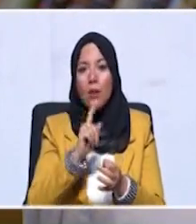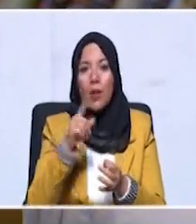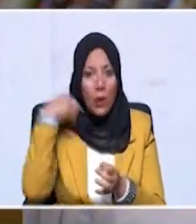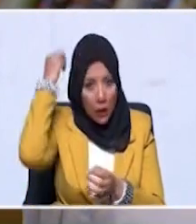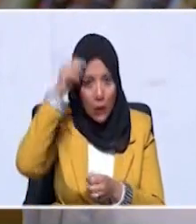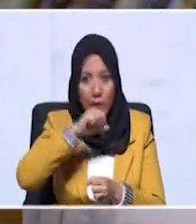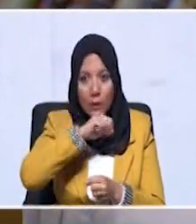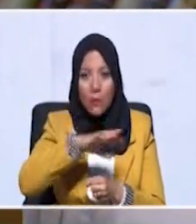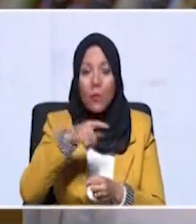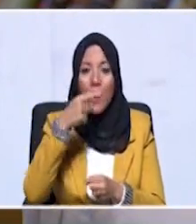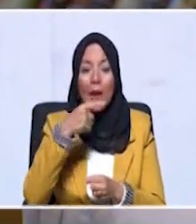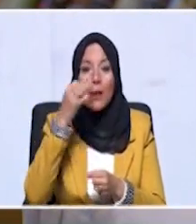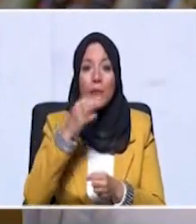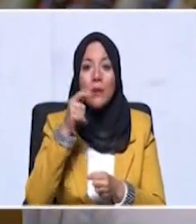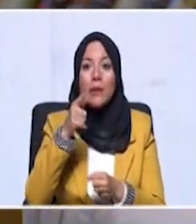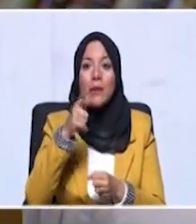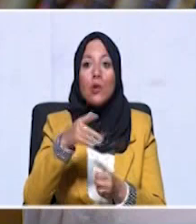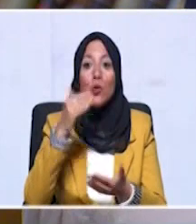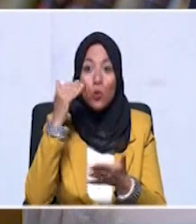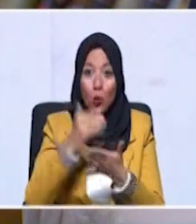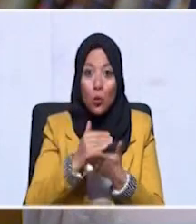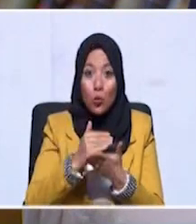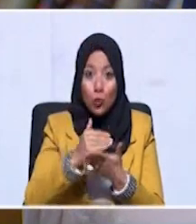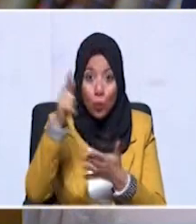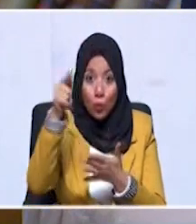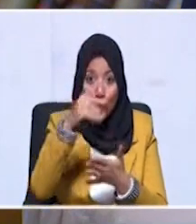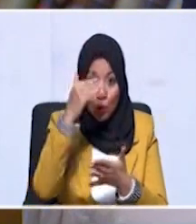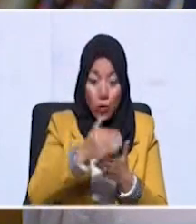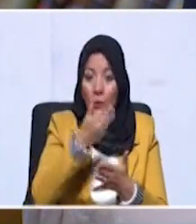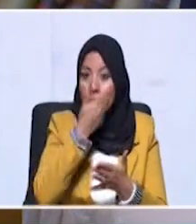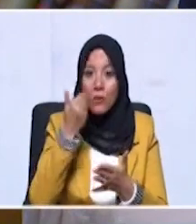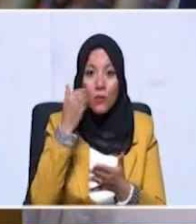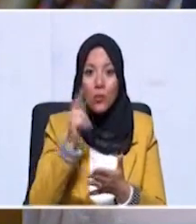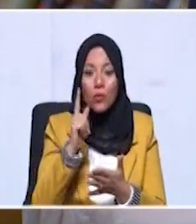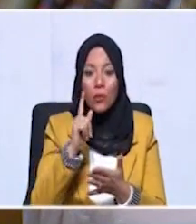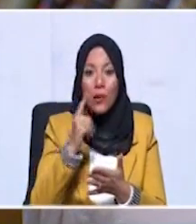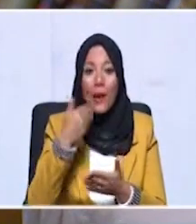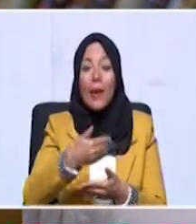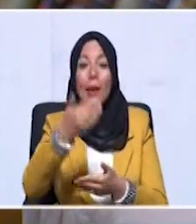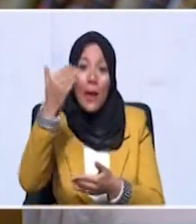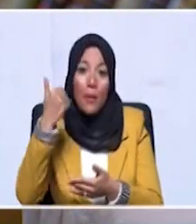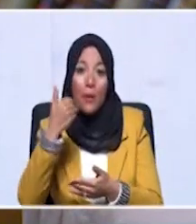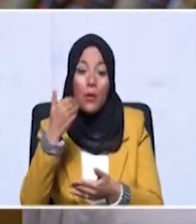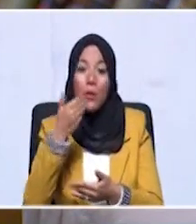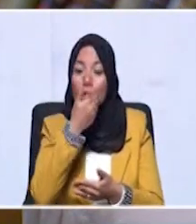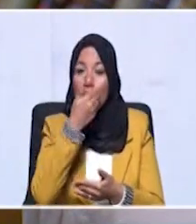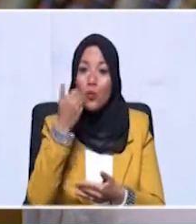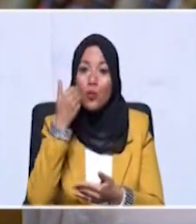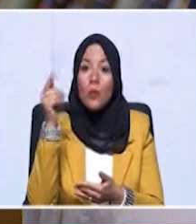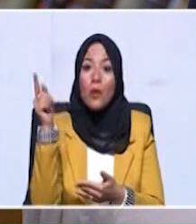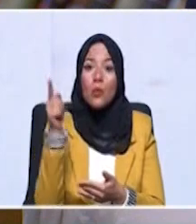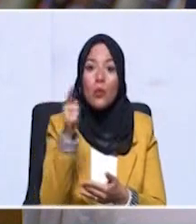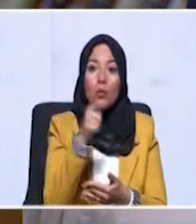قال لا اذا انتصف شعبان فلا تصوم اما غير كده صم حتى الى نهايه